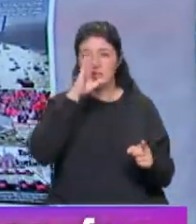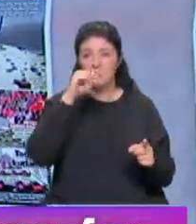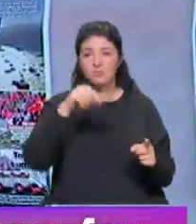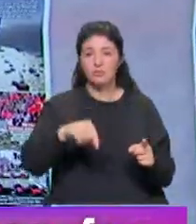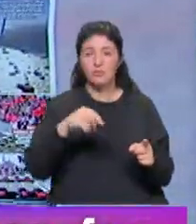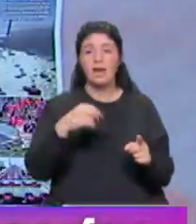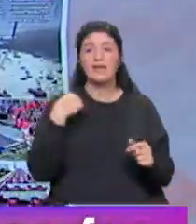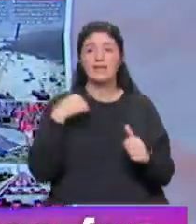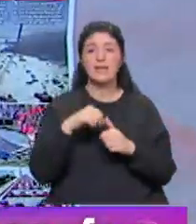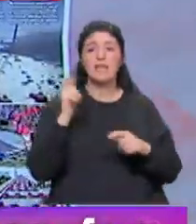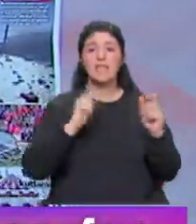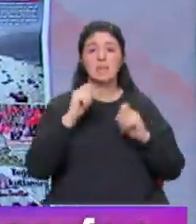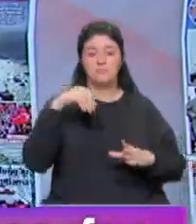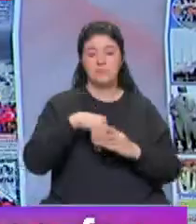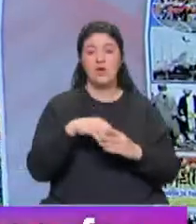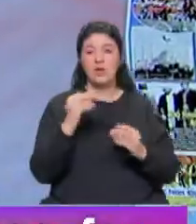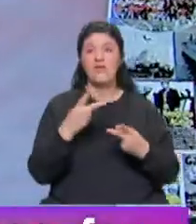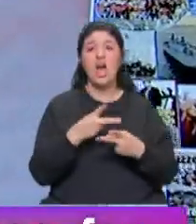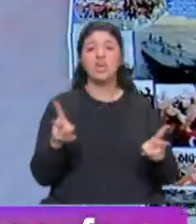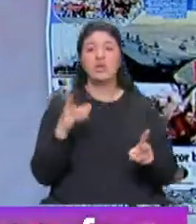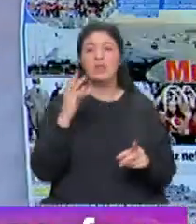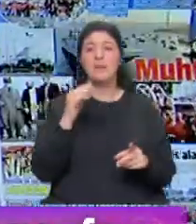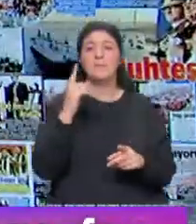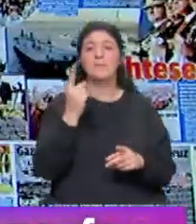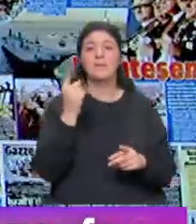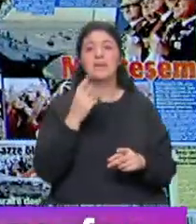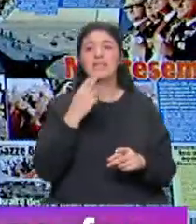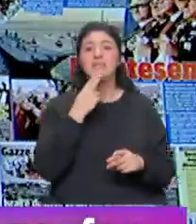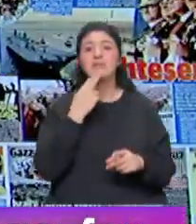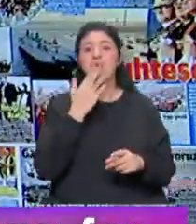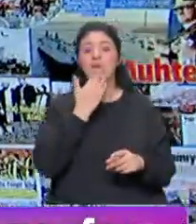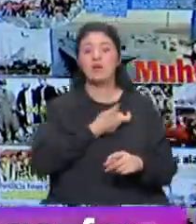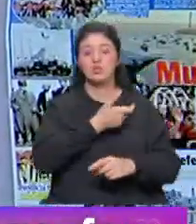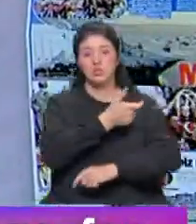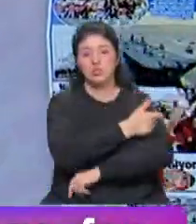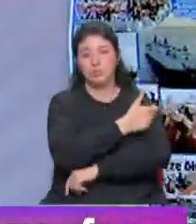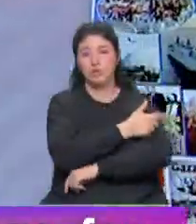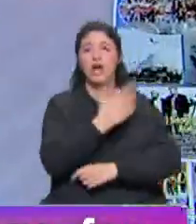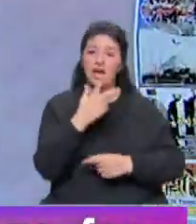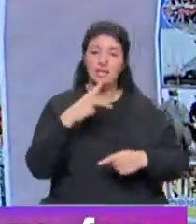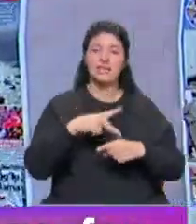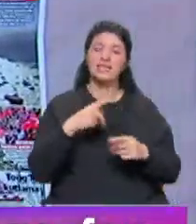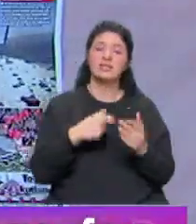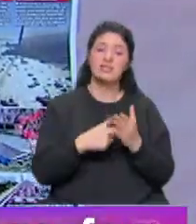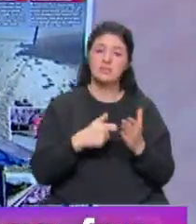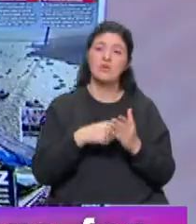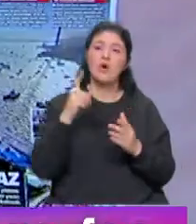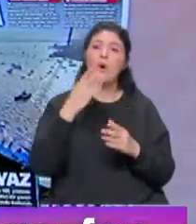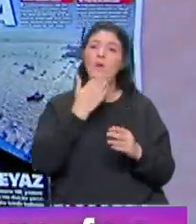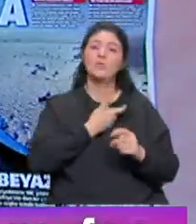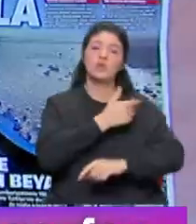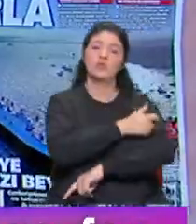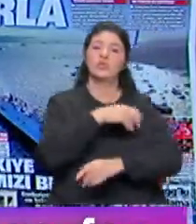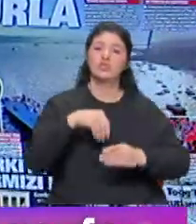İstanbul'da yine yapımı tamamlanan ve açılan bir kız öğrenci yurdu. Artık Zeren'in ismi o